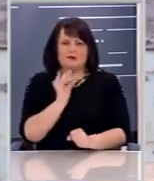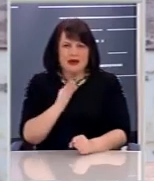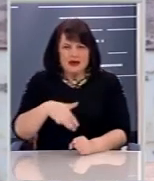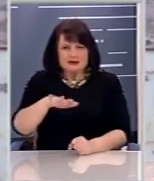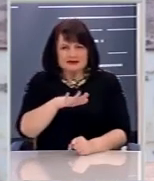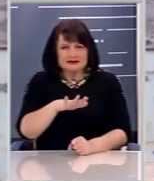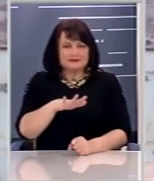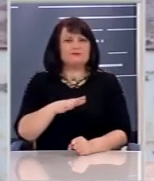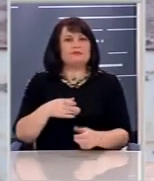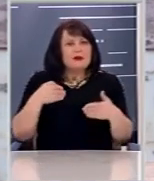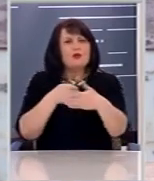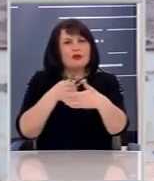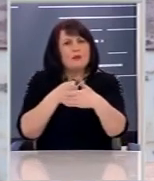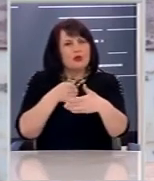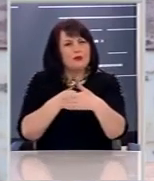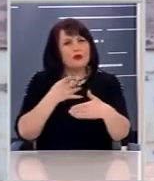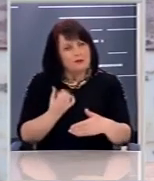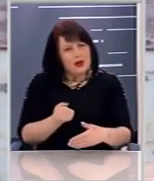στα εμπόδια που υπάρχουν,